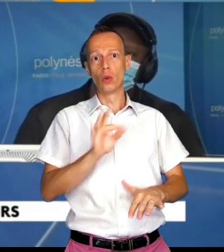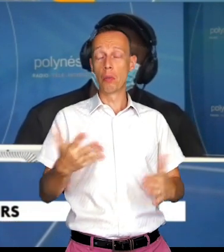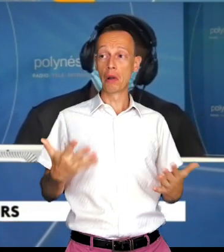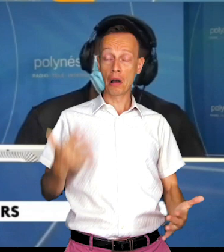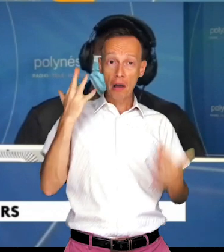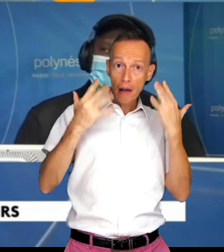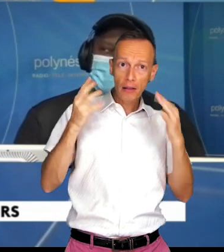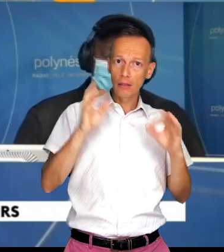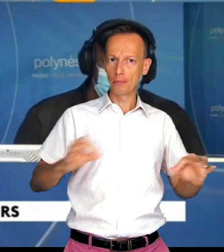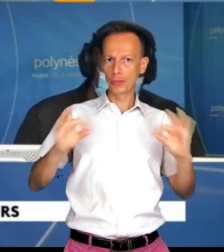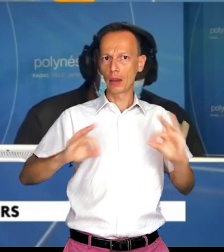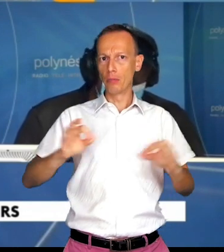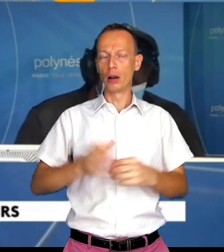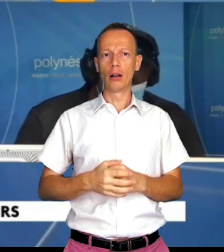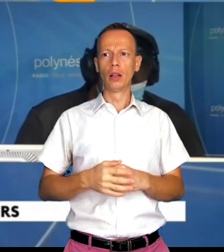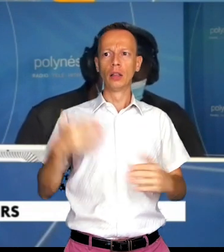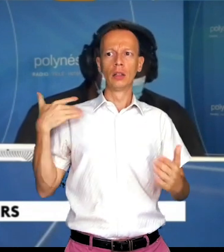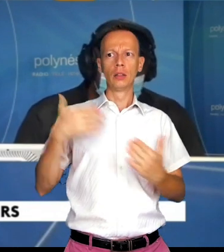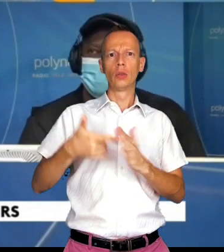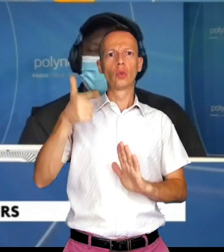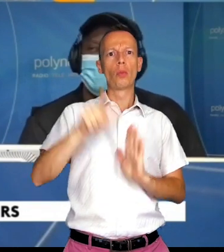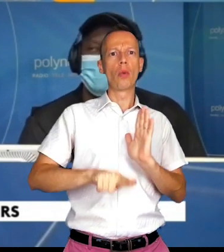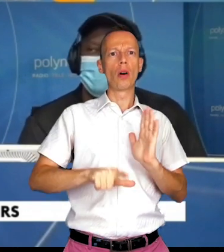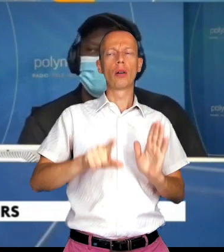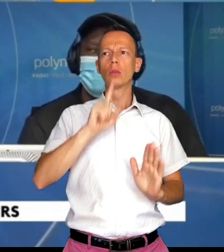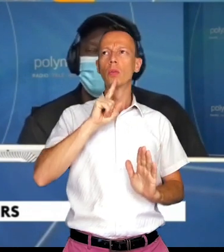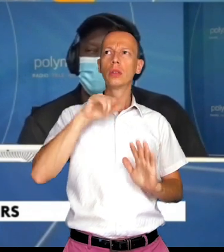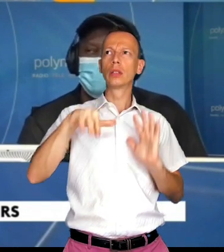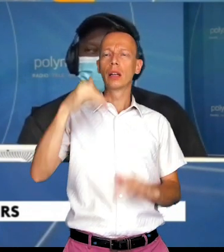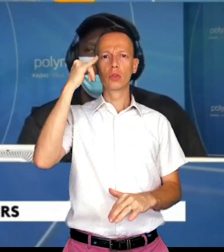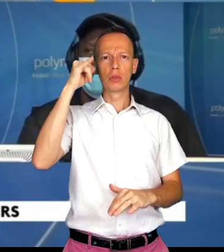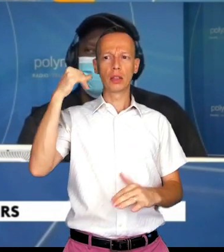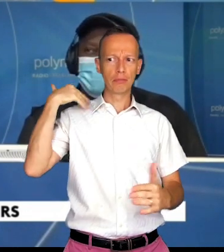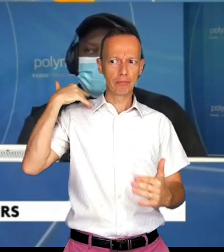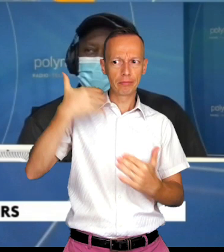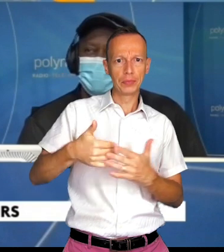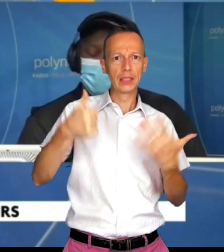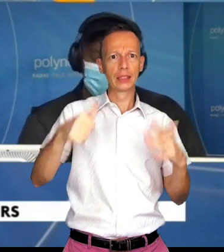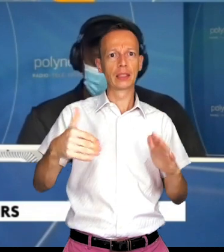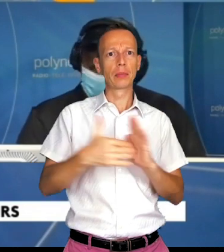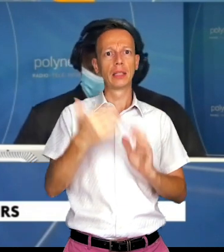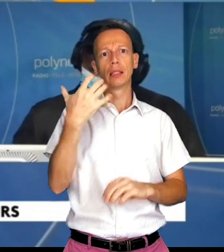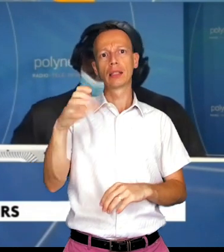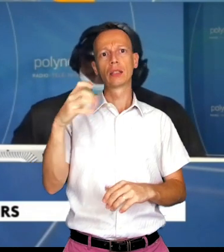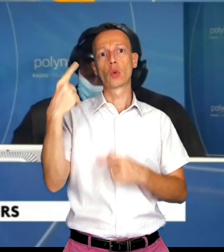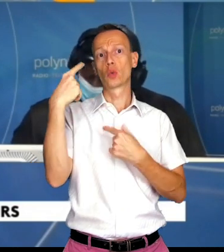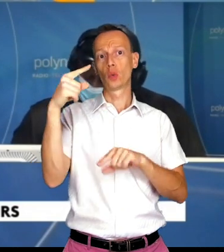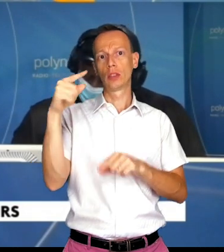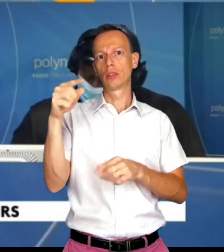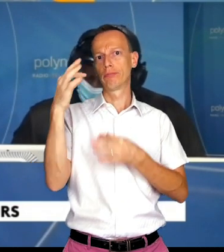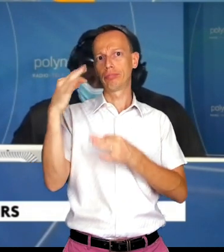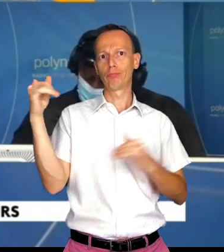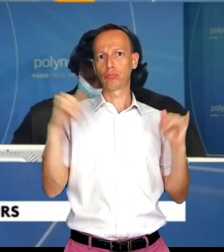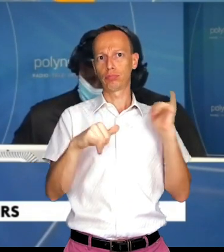actuellement, c'est loin d'être inquiétant. – Nous avons reçu en deux mois, depuis le 15 juillet, 16 500